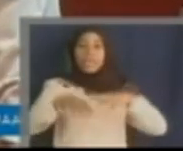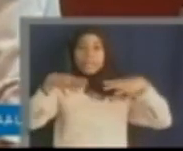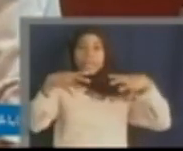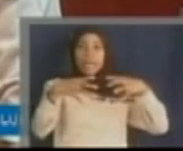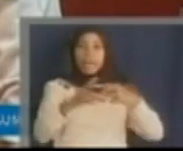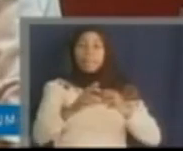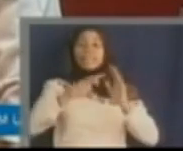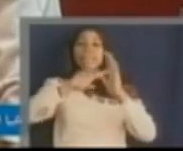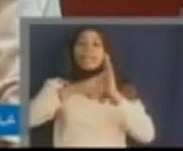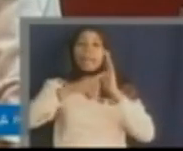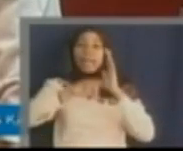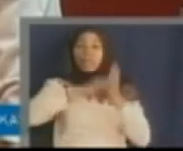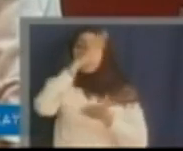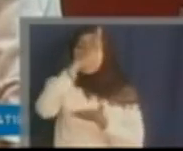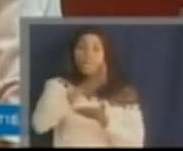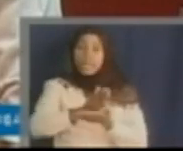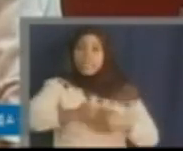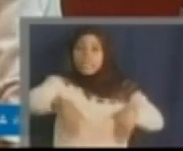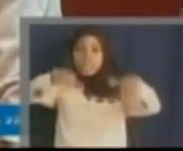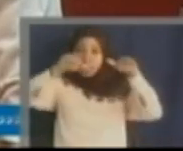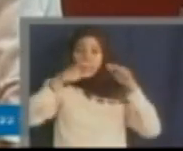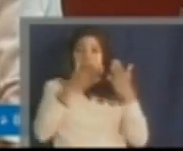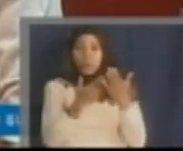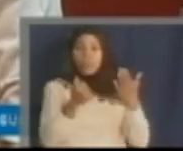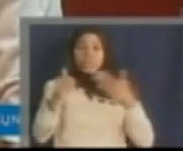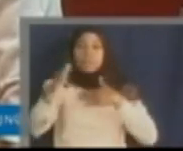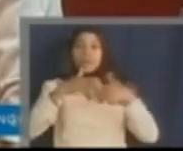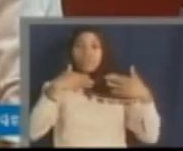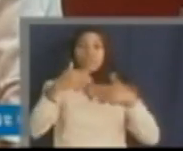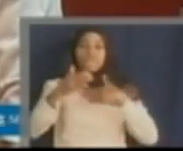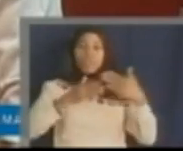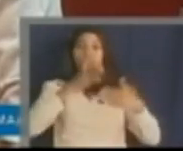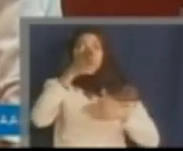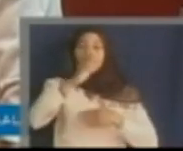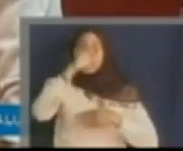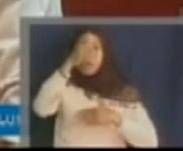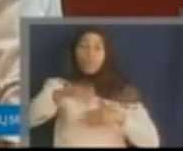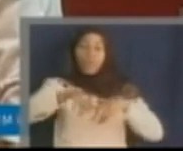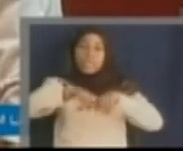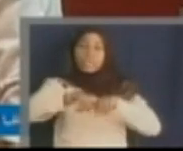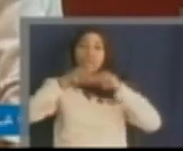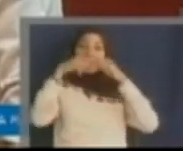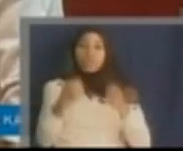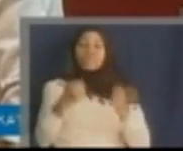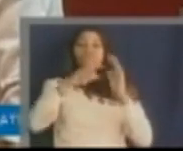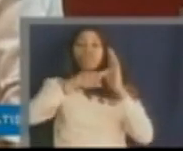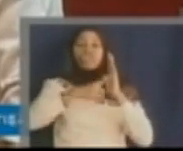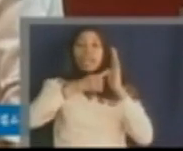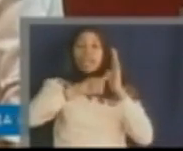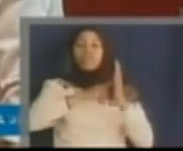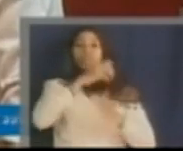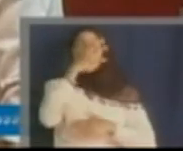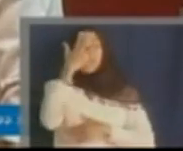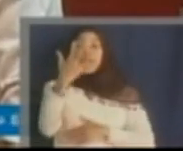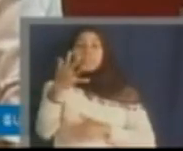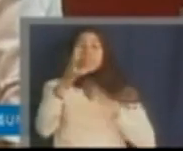bunge, kwani kufanya hivyo ni kuvunja kanuni ya 18.1, kanuni ya